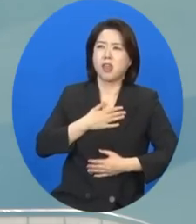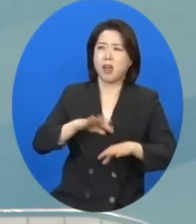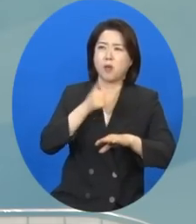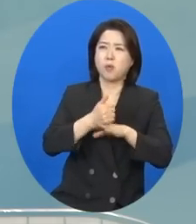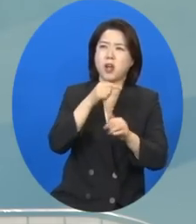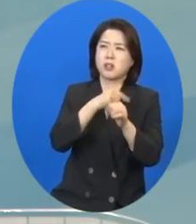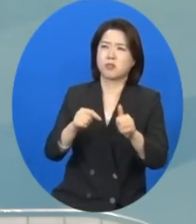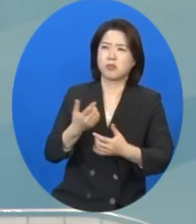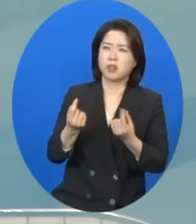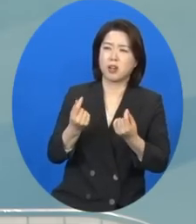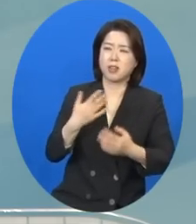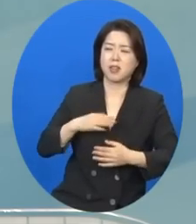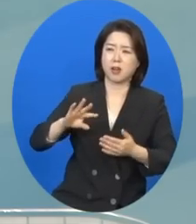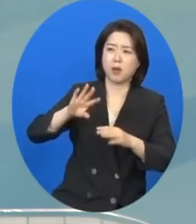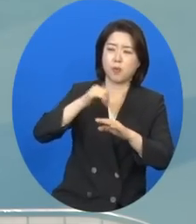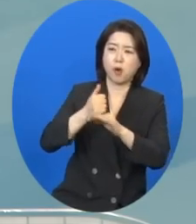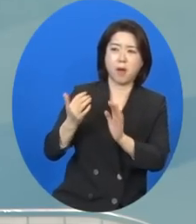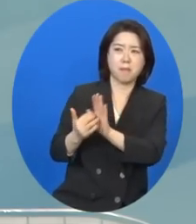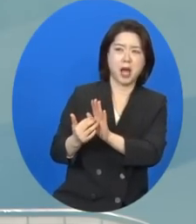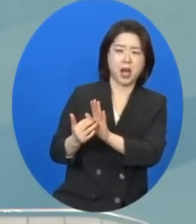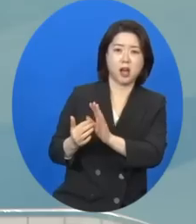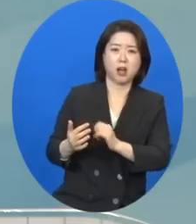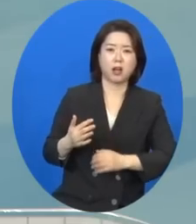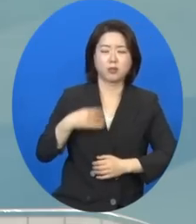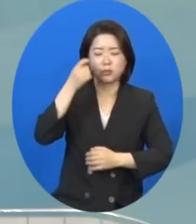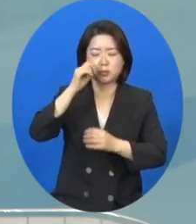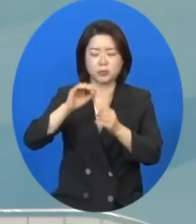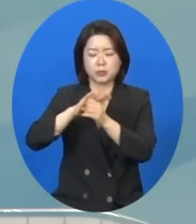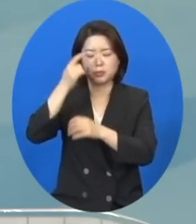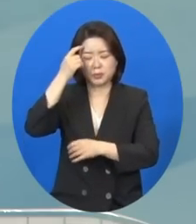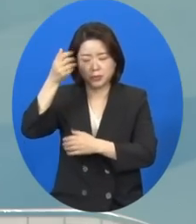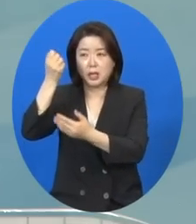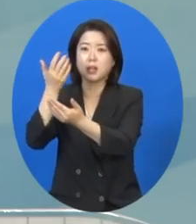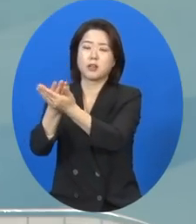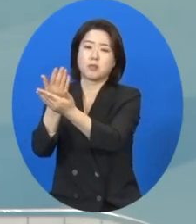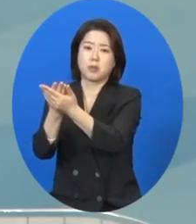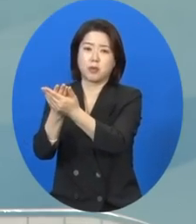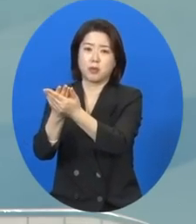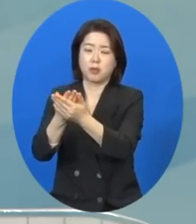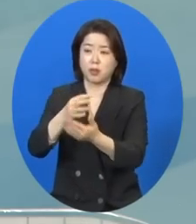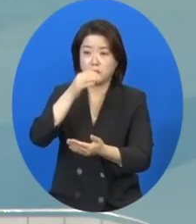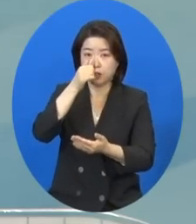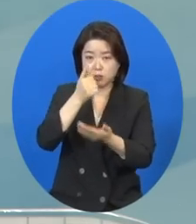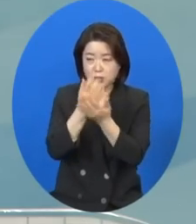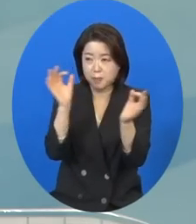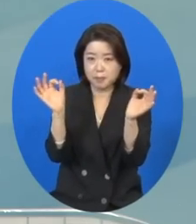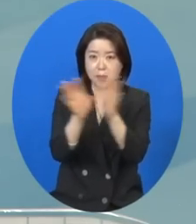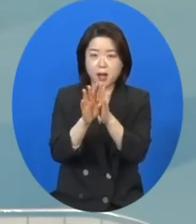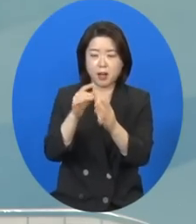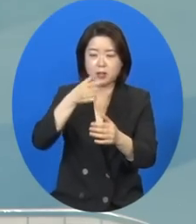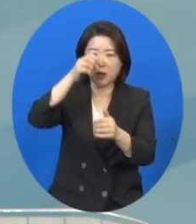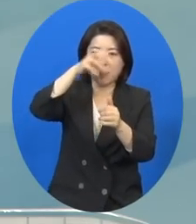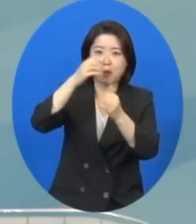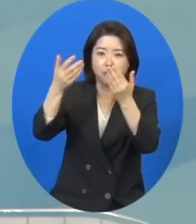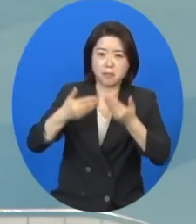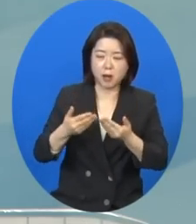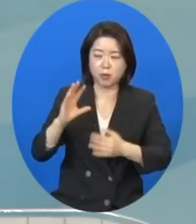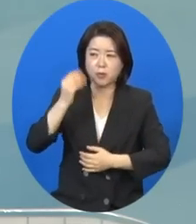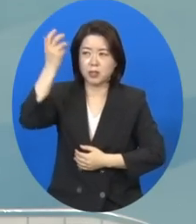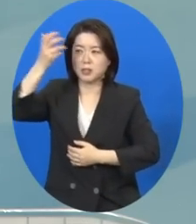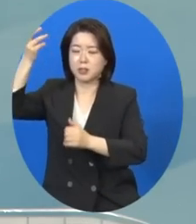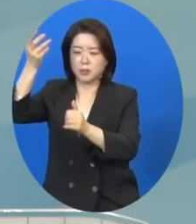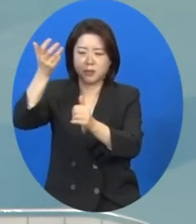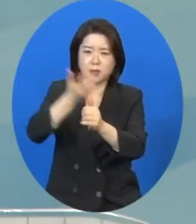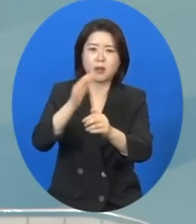우리가 왕을 거부했습니다 우리를 불쌍히 여겨 주십시오 죄 사함을 얻고 세례를 받고 성령을